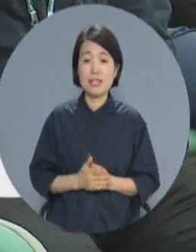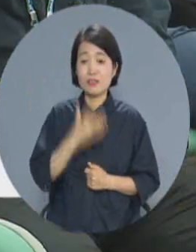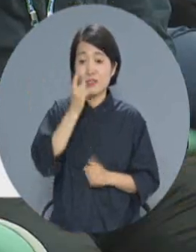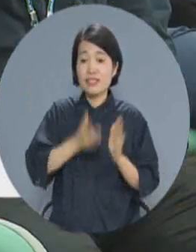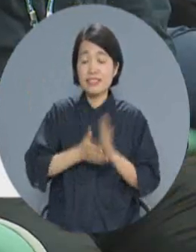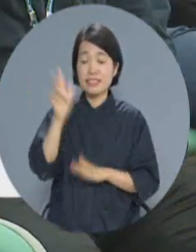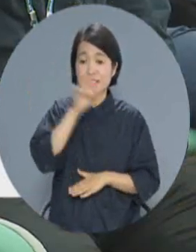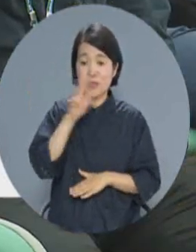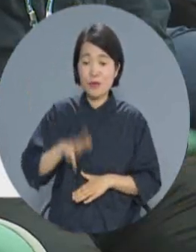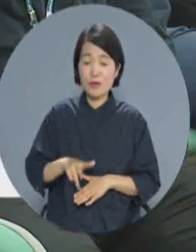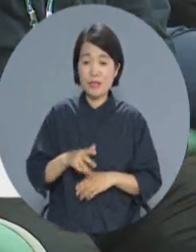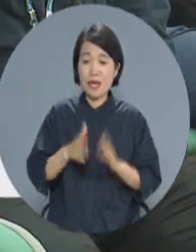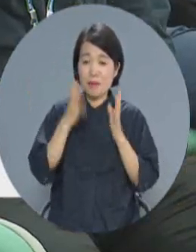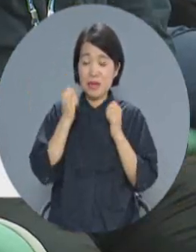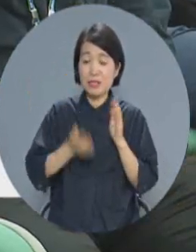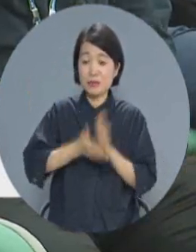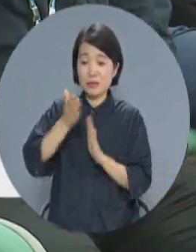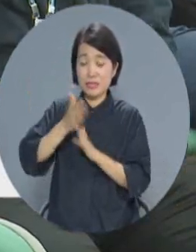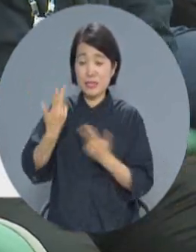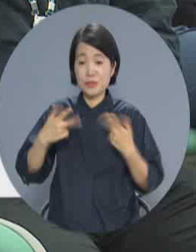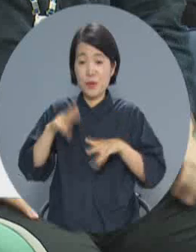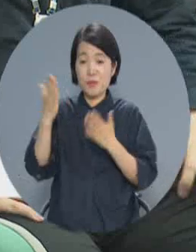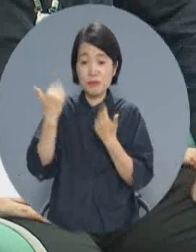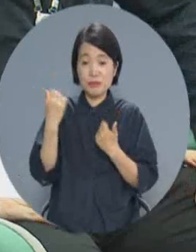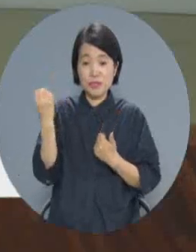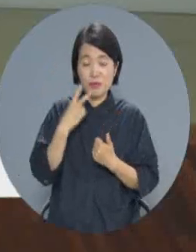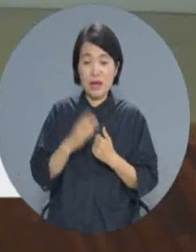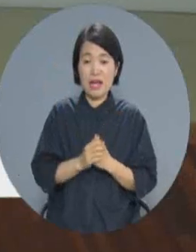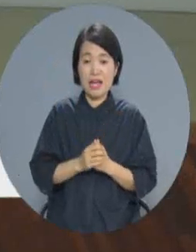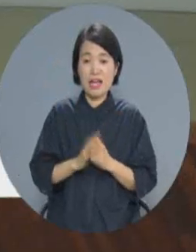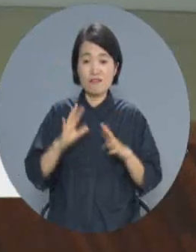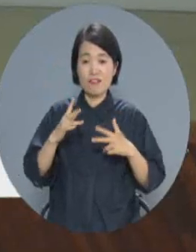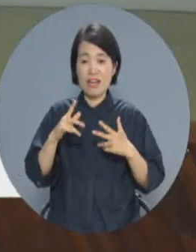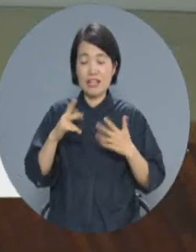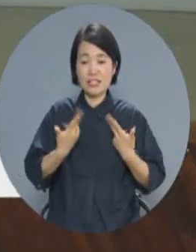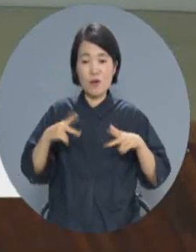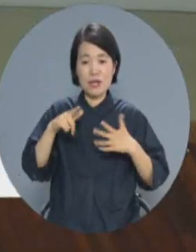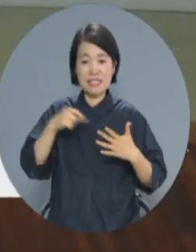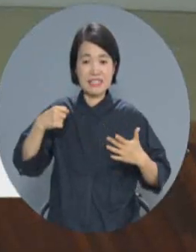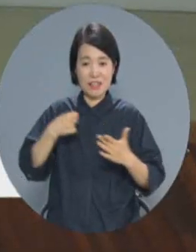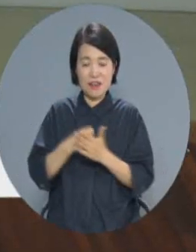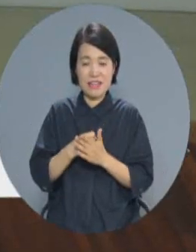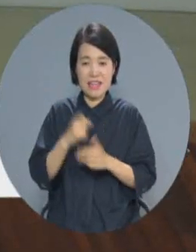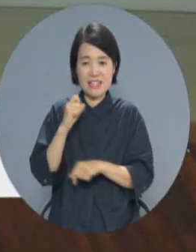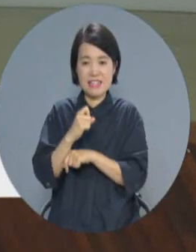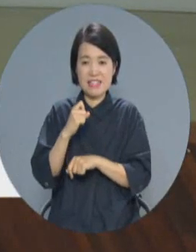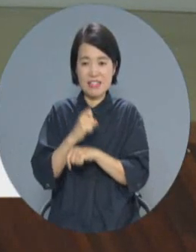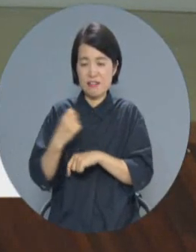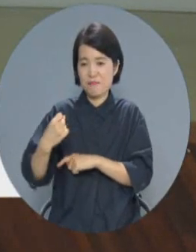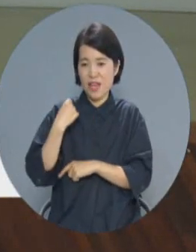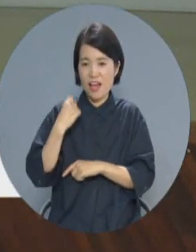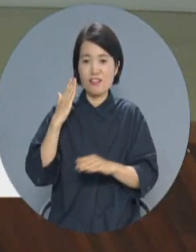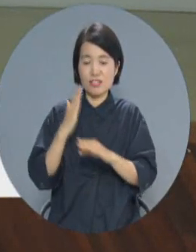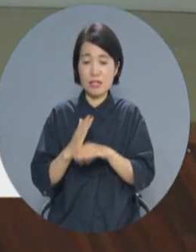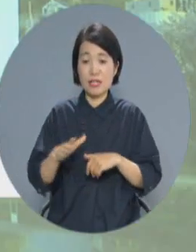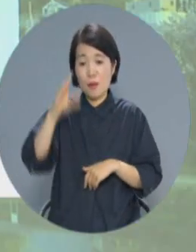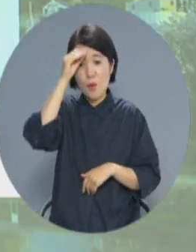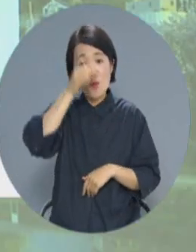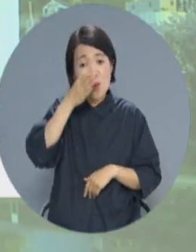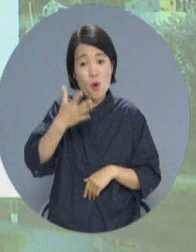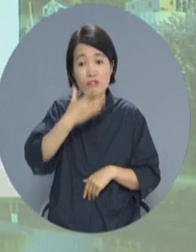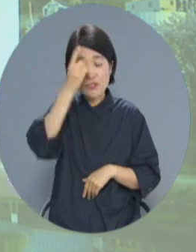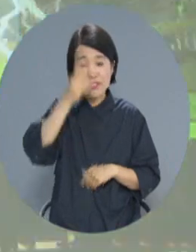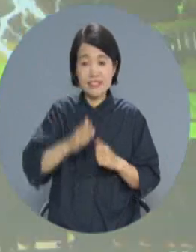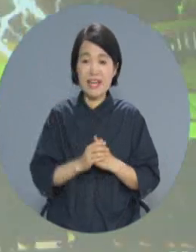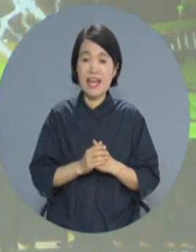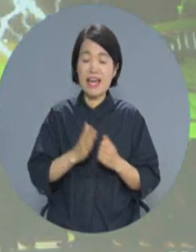순천시는 전국의 많은 도시들이 정원박람회 유치와 국가 정원 지정에 행정력을 모으고 있다며 그 모델이 된 순천시가